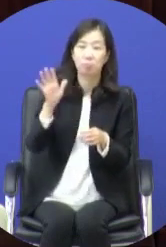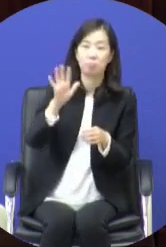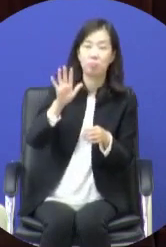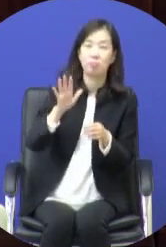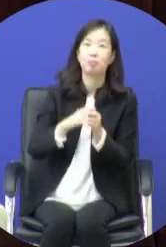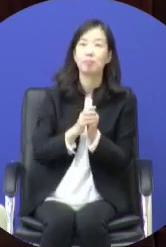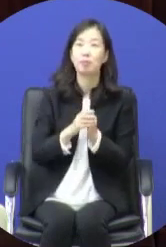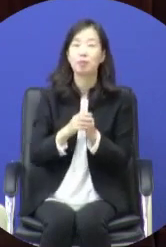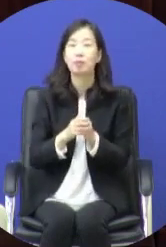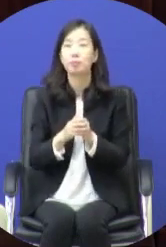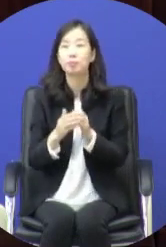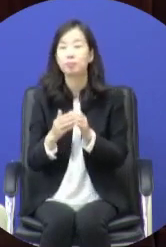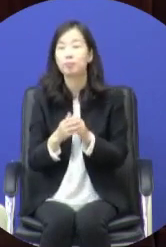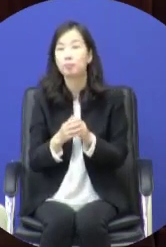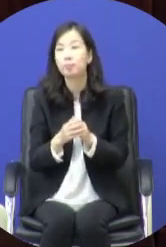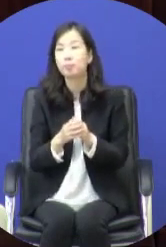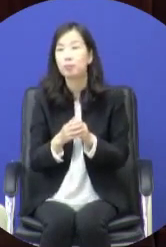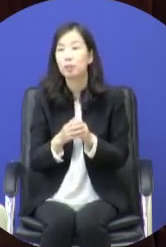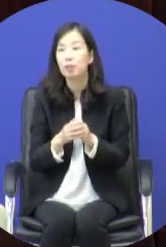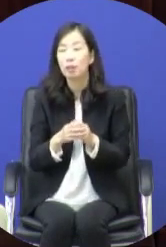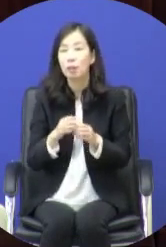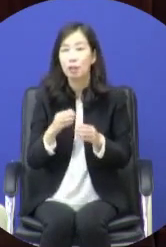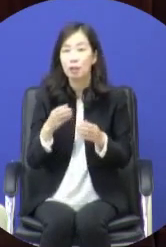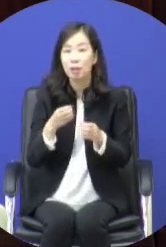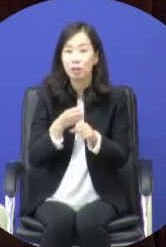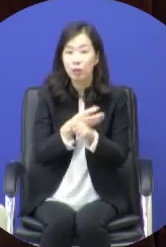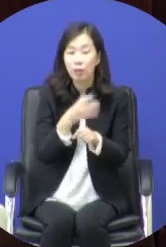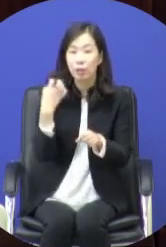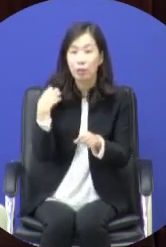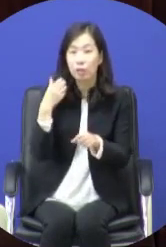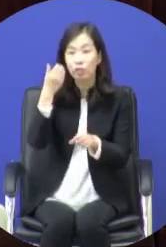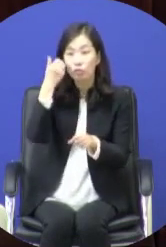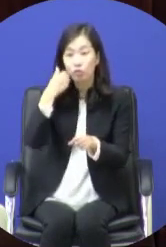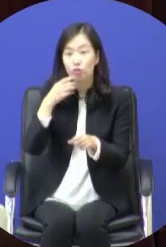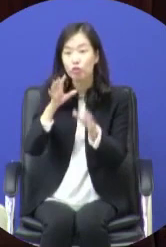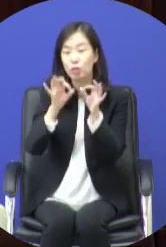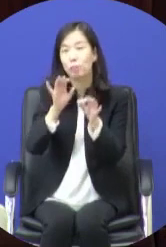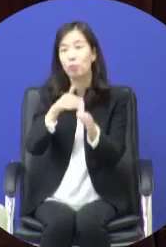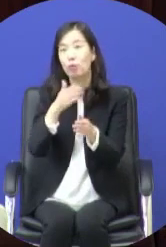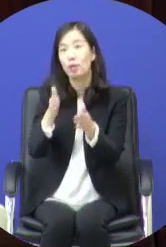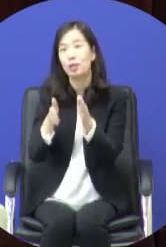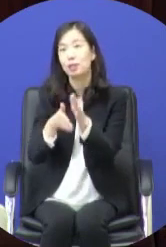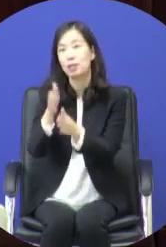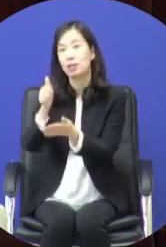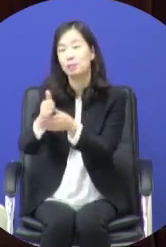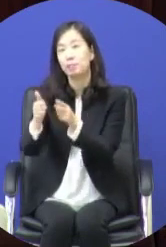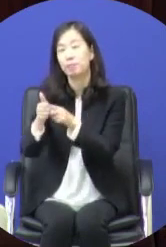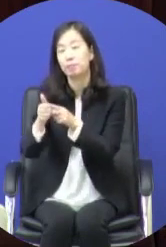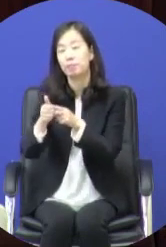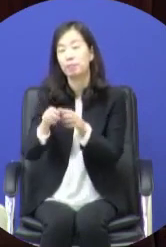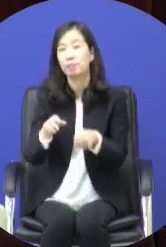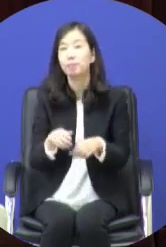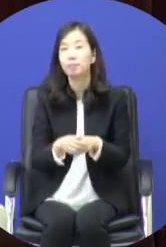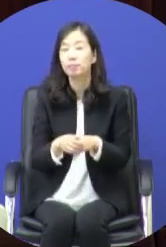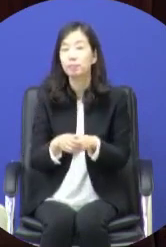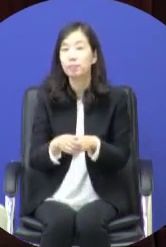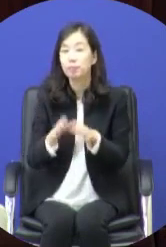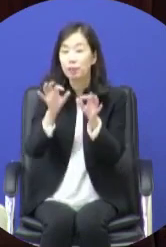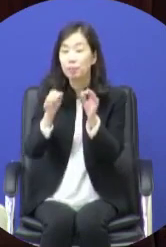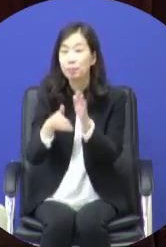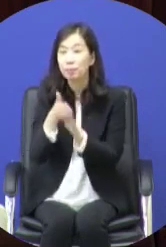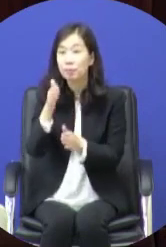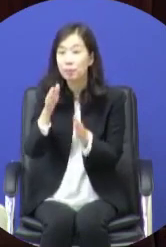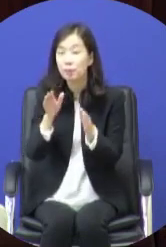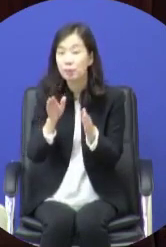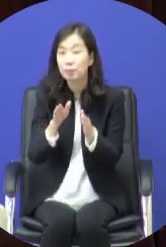인사청탁 전달책으로 언급된 안성시장은 김보라 현 시장이다. 김 시장은 2020년